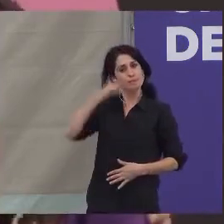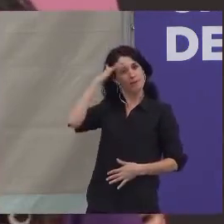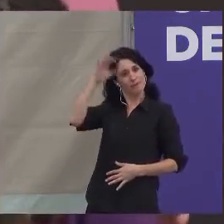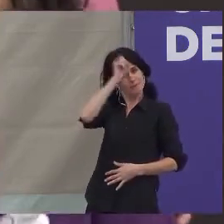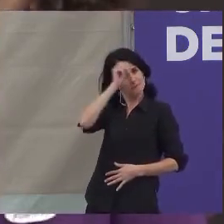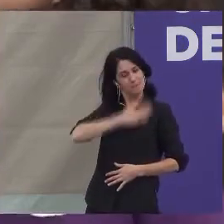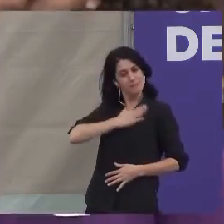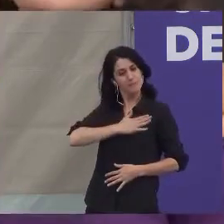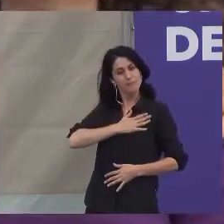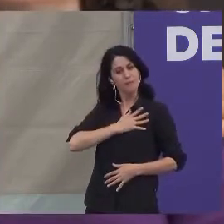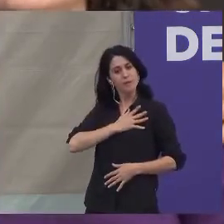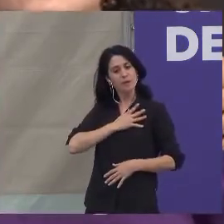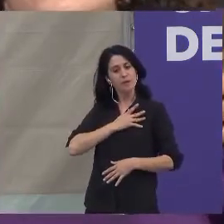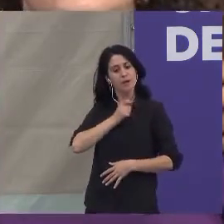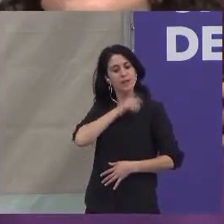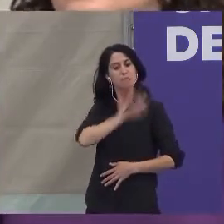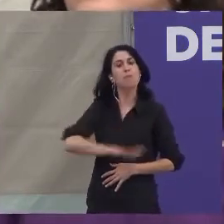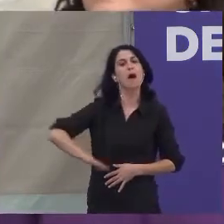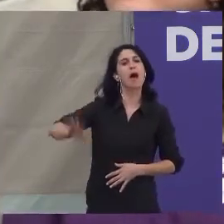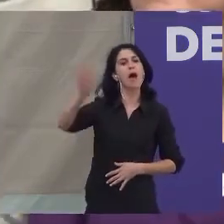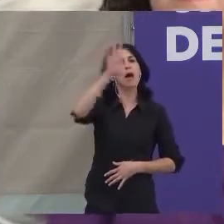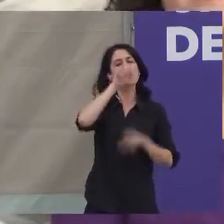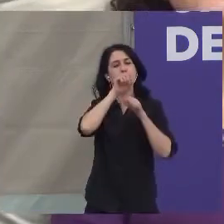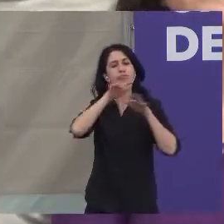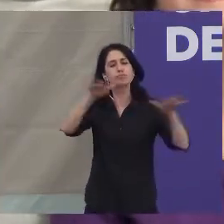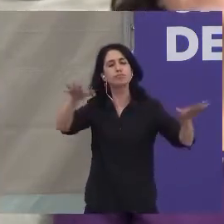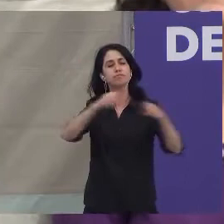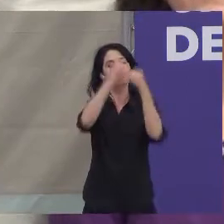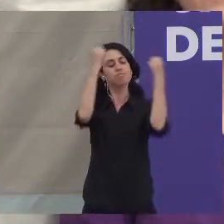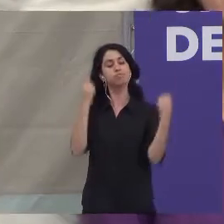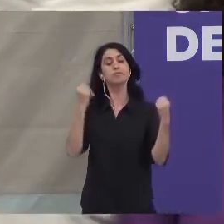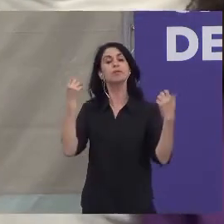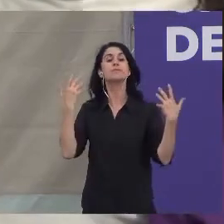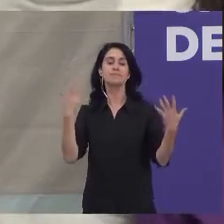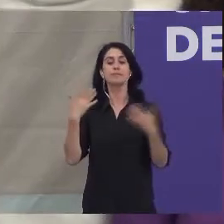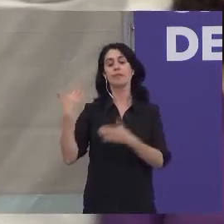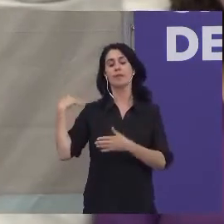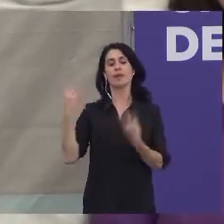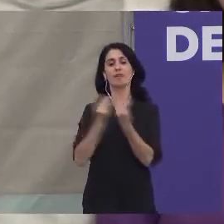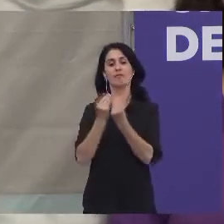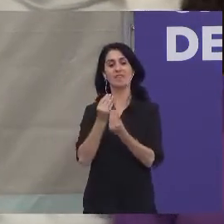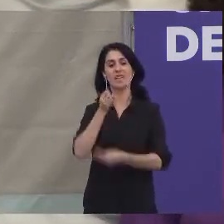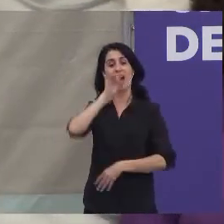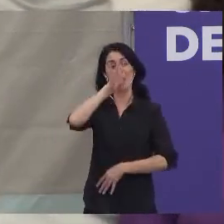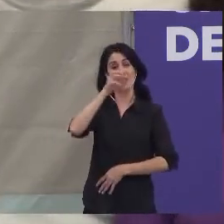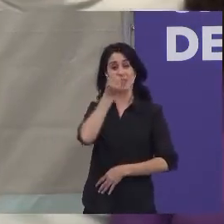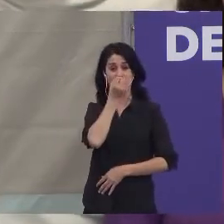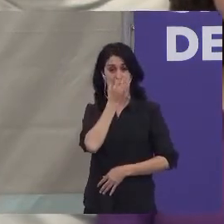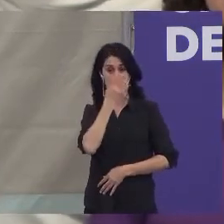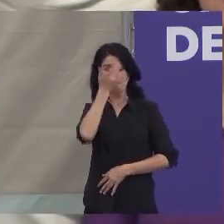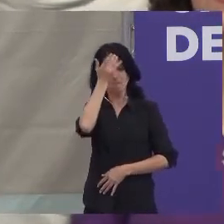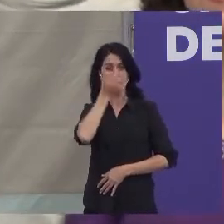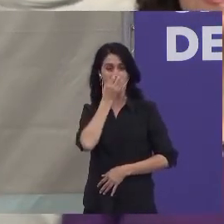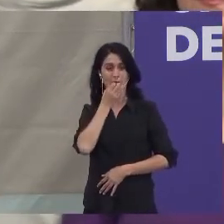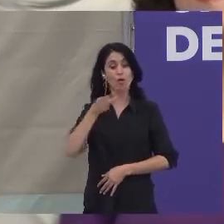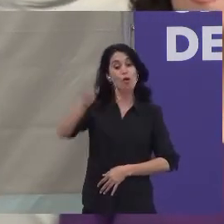en l'estat espanyol un 15 de maig, espai del que totes les persones que estem ací participarem i